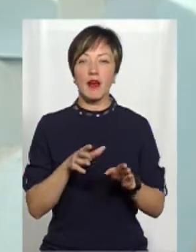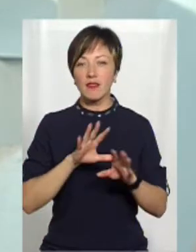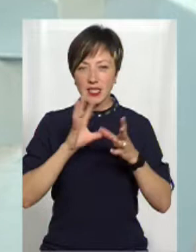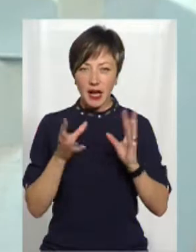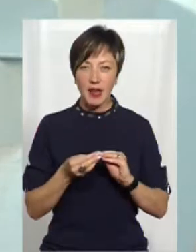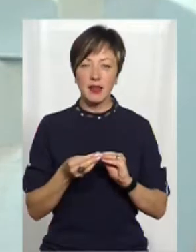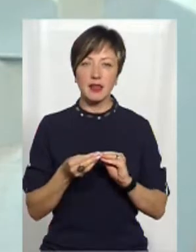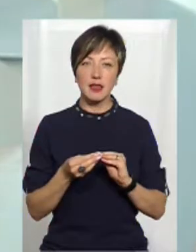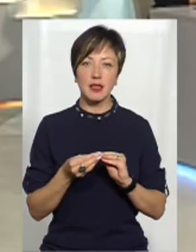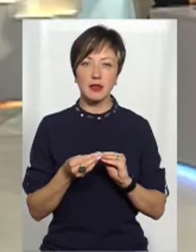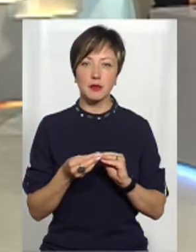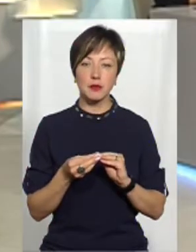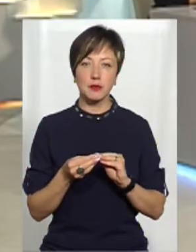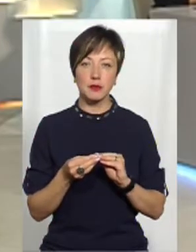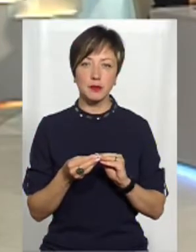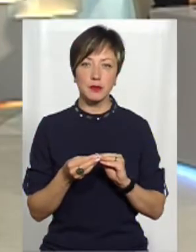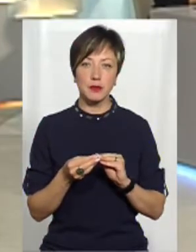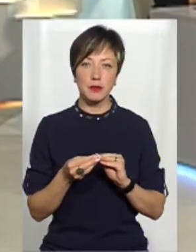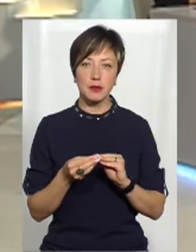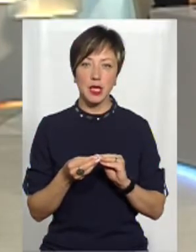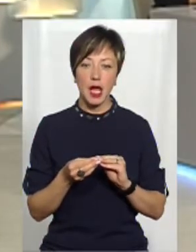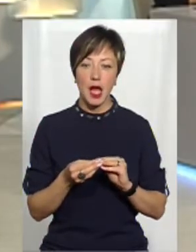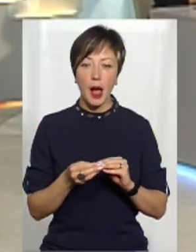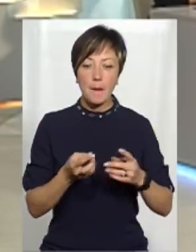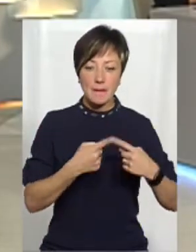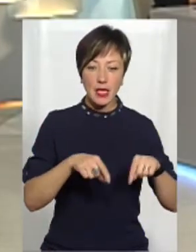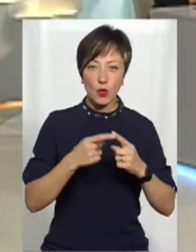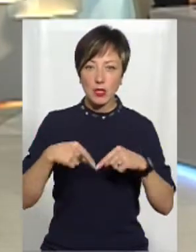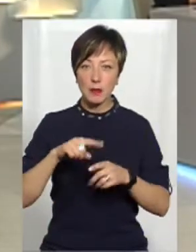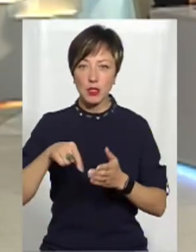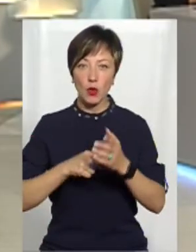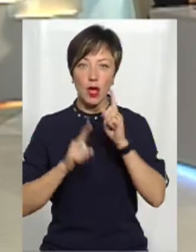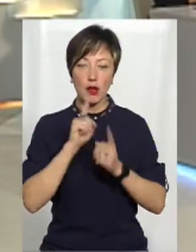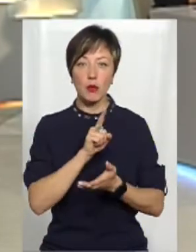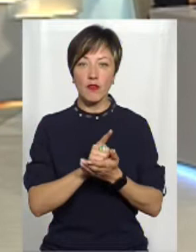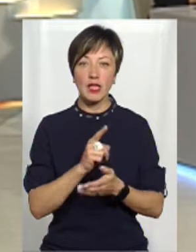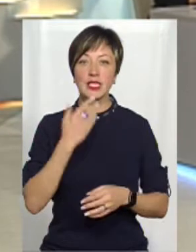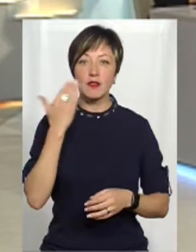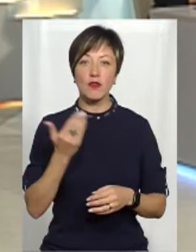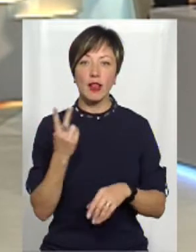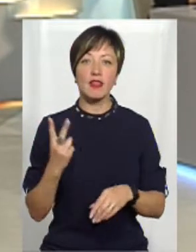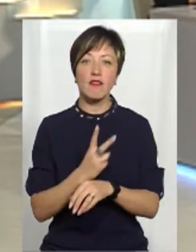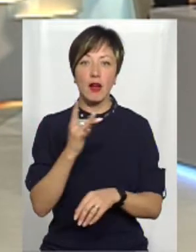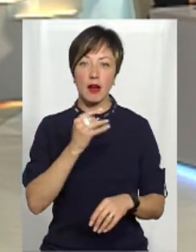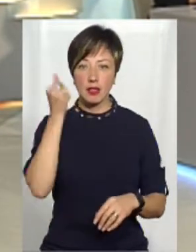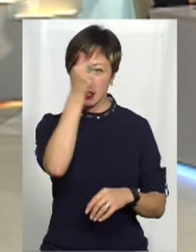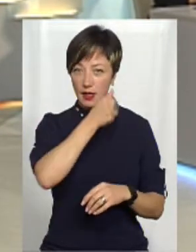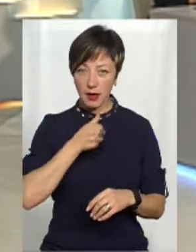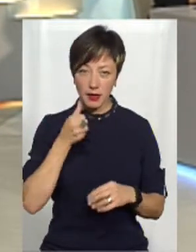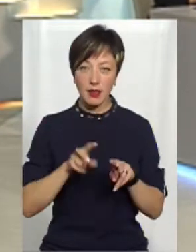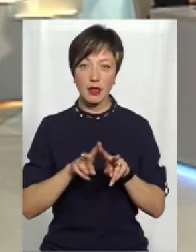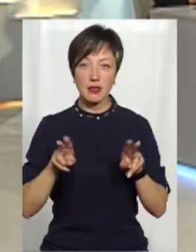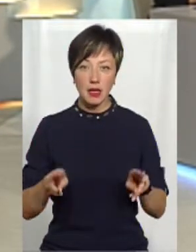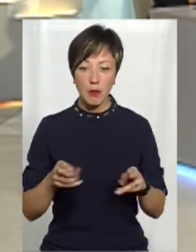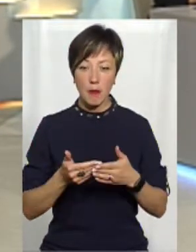взагалі органи, структурні підрозділи міської ради повинні звітувати щонайменше двічі на рік, так